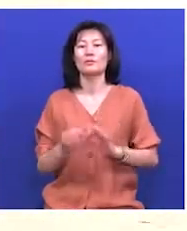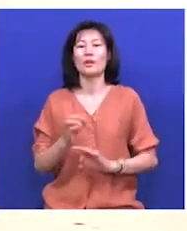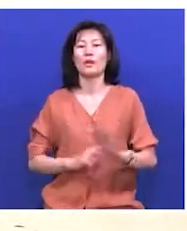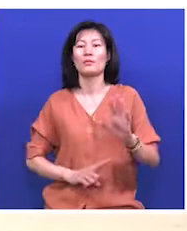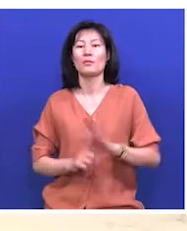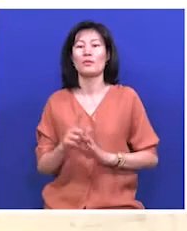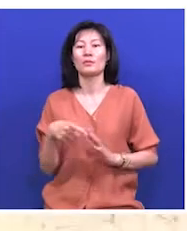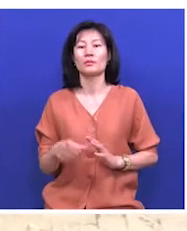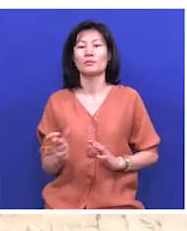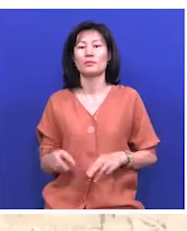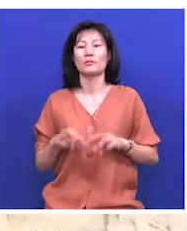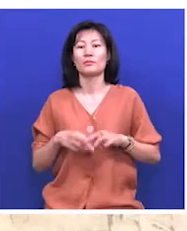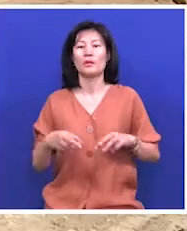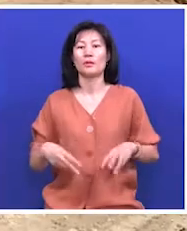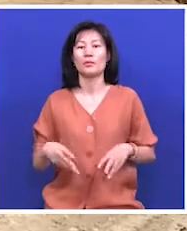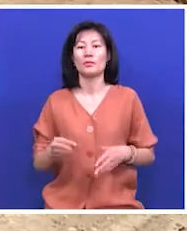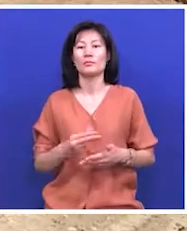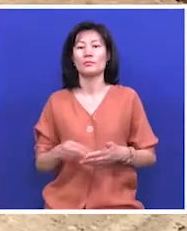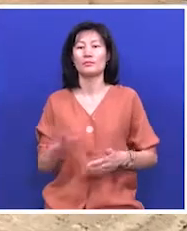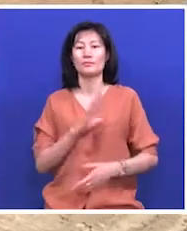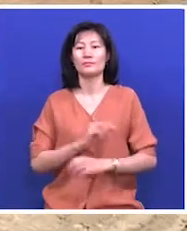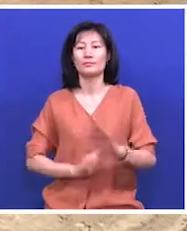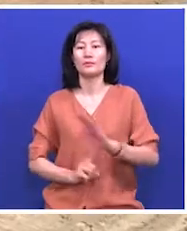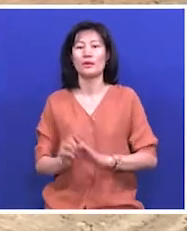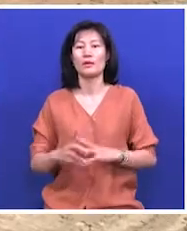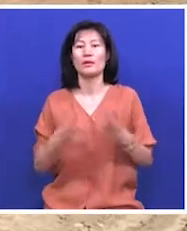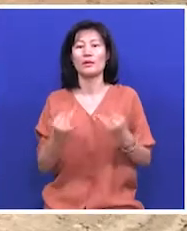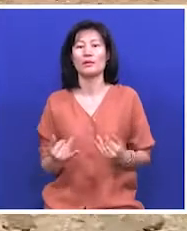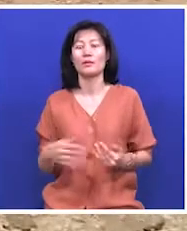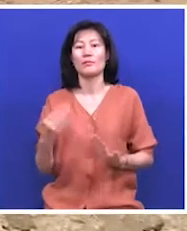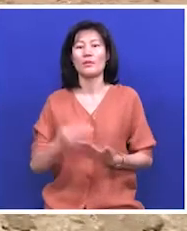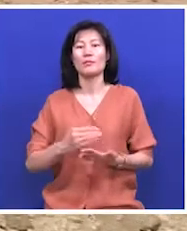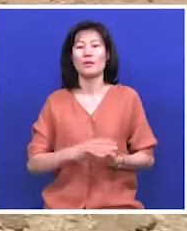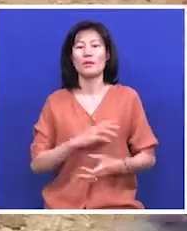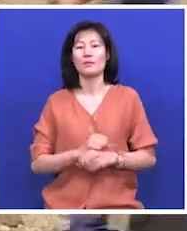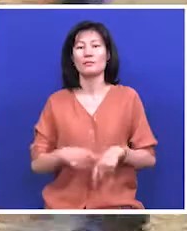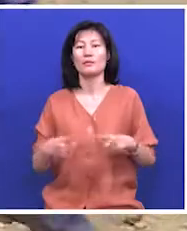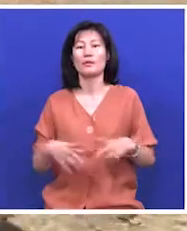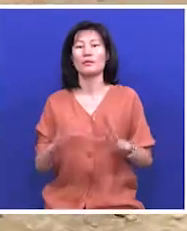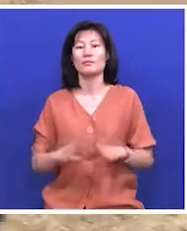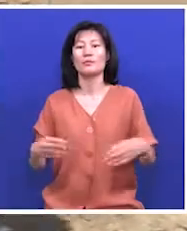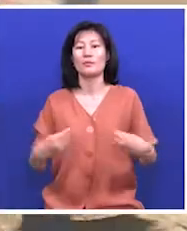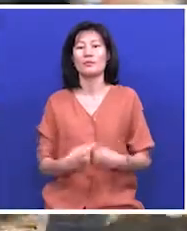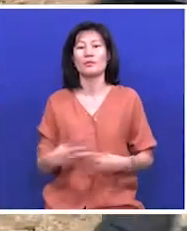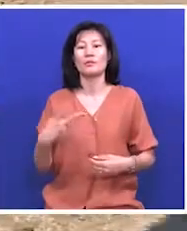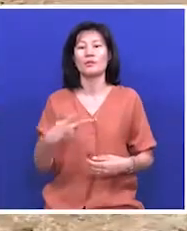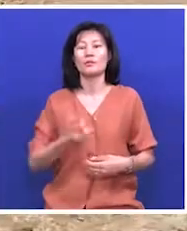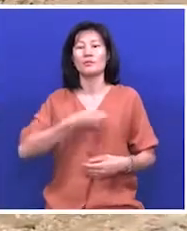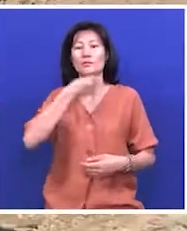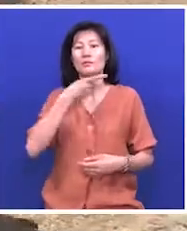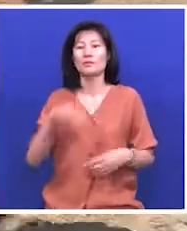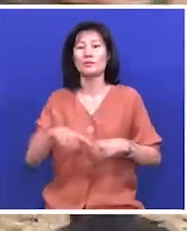салуға кіріскен. Ол үшін тұрғындарға мемлекет тарапынан өтемақы төлене бастады. Әзірленген бағдарлама бойынша әр отбасы үшін 3